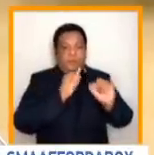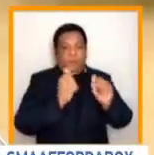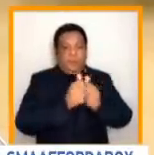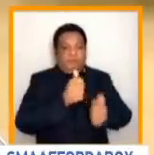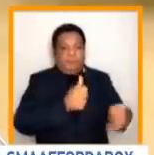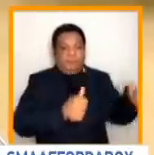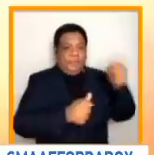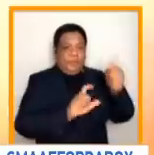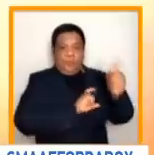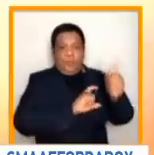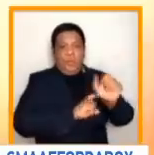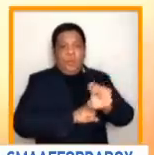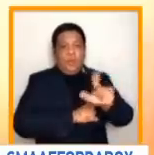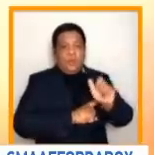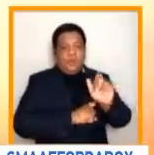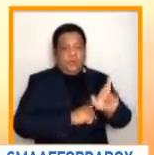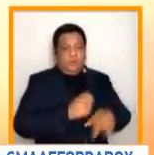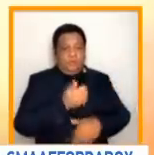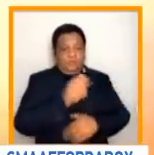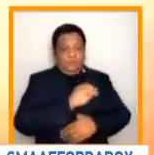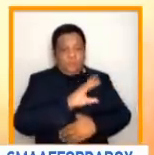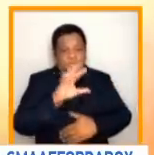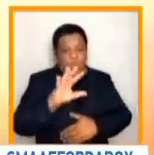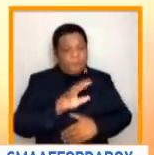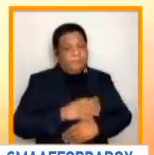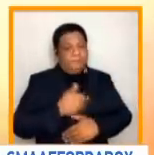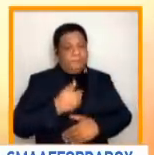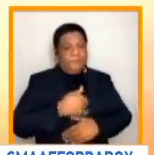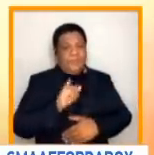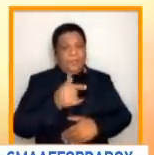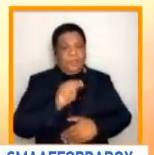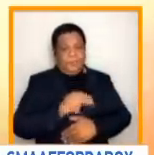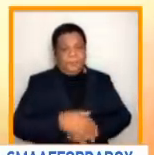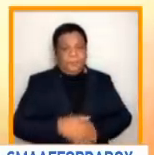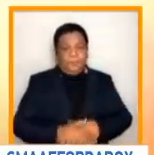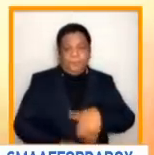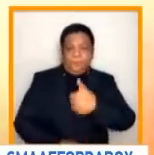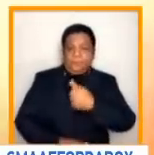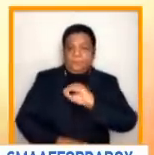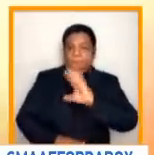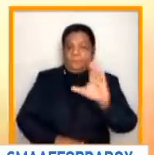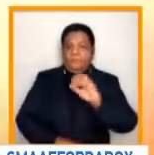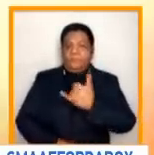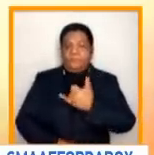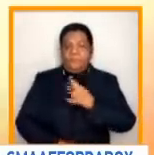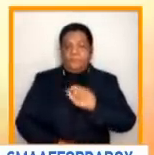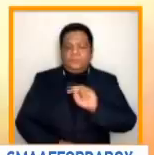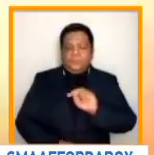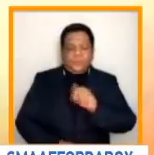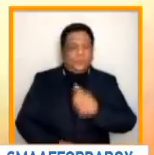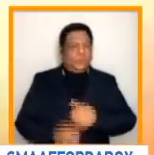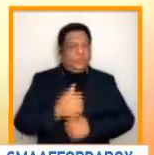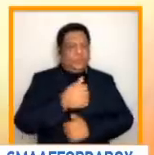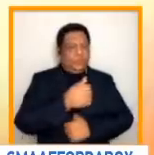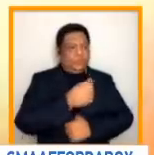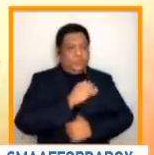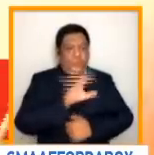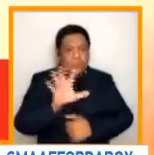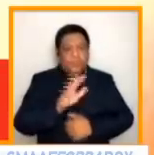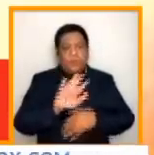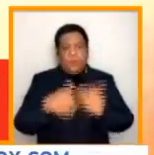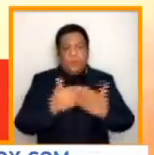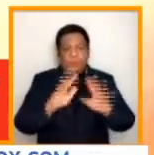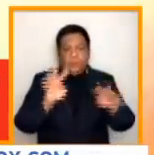General Eleazar, magandang umaga po si Igan. Magandang umaga sa iyo, Igan. Magandang umaga rin sa mga nakikinig at nanonood sa inyong